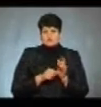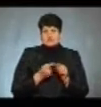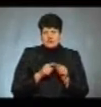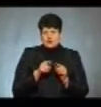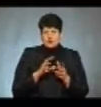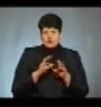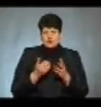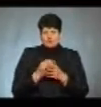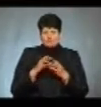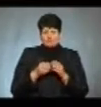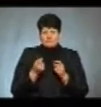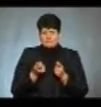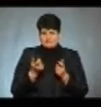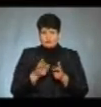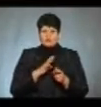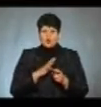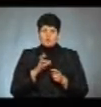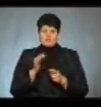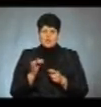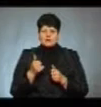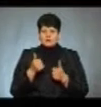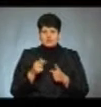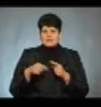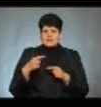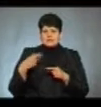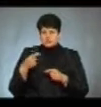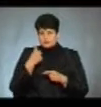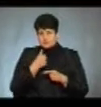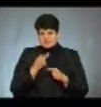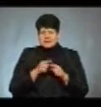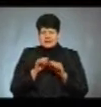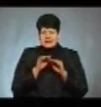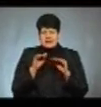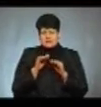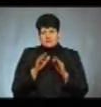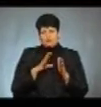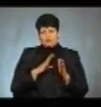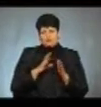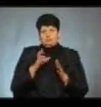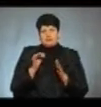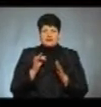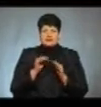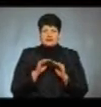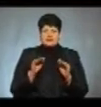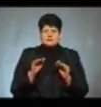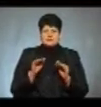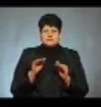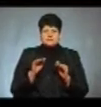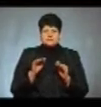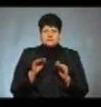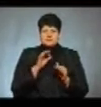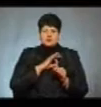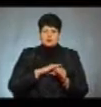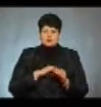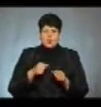одно цього є недостатньо. Було би добре, аби в наступні роки потрошечки оцей рівень довели хоча б до рівня споживчого